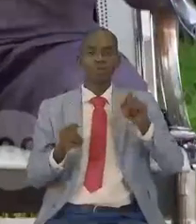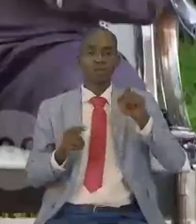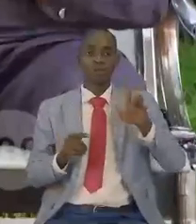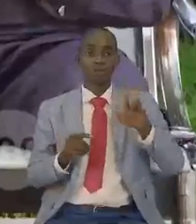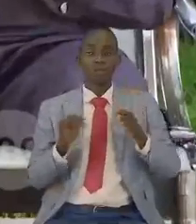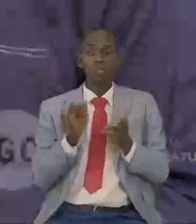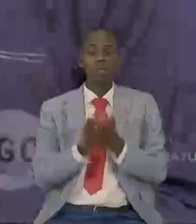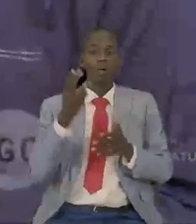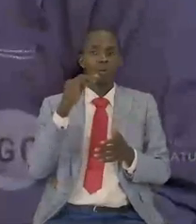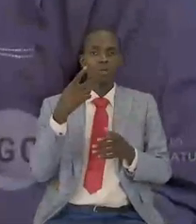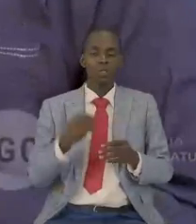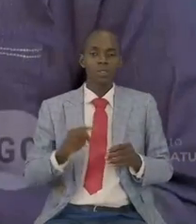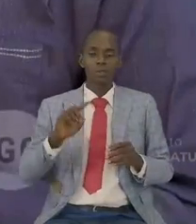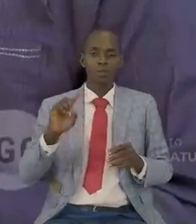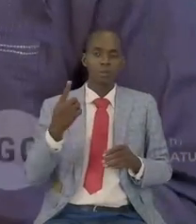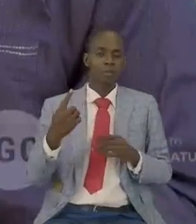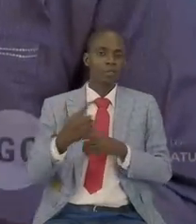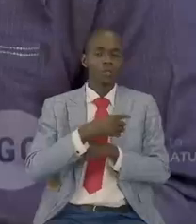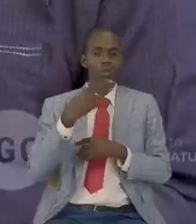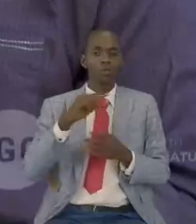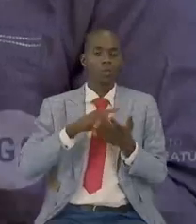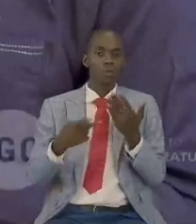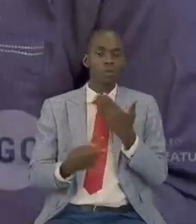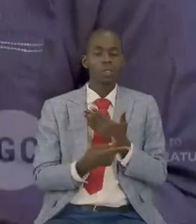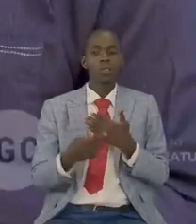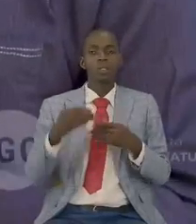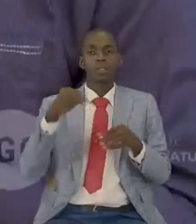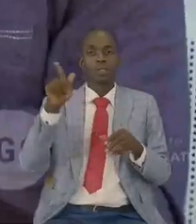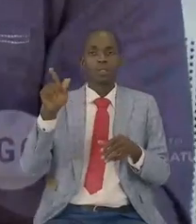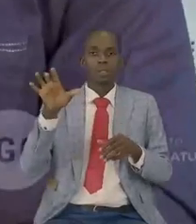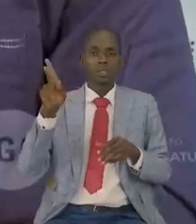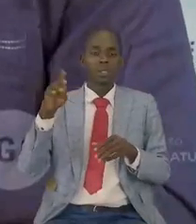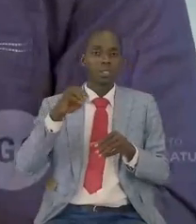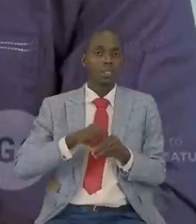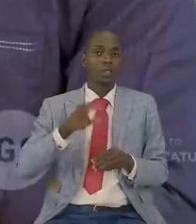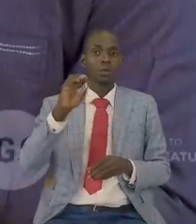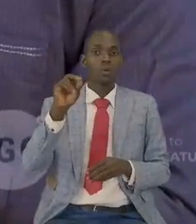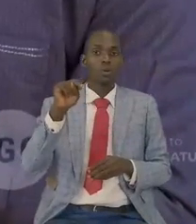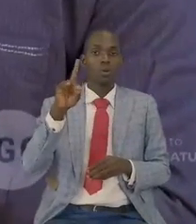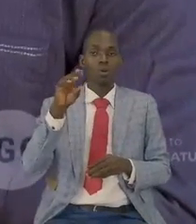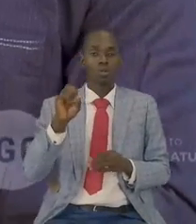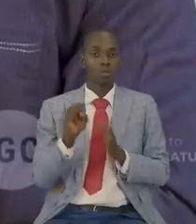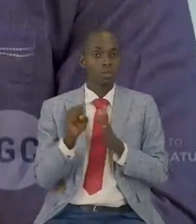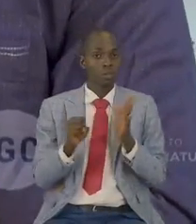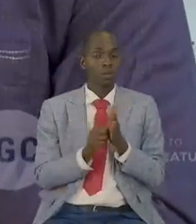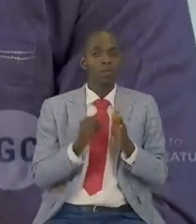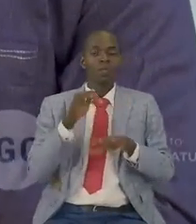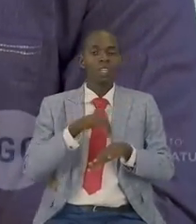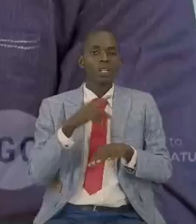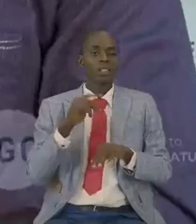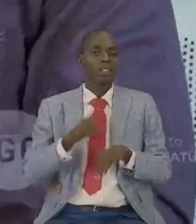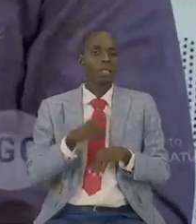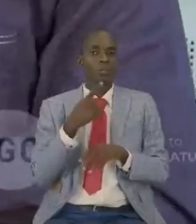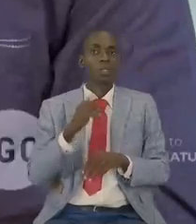jour de JCK de l'état d'Ondo. Au moment où le pasteur est monté